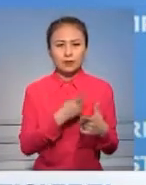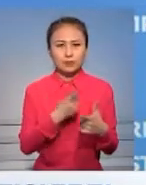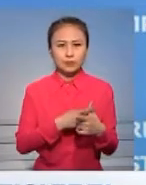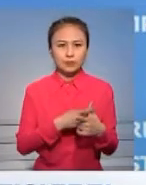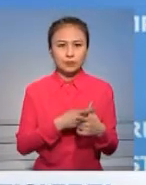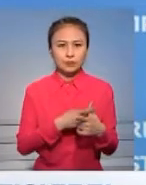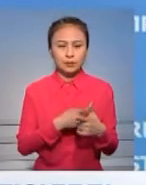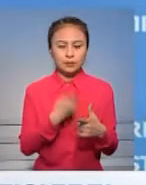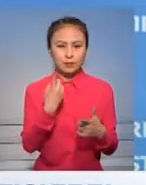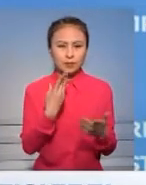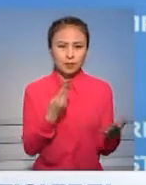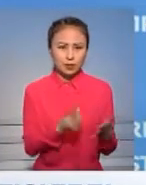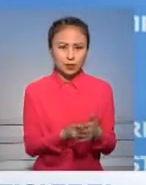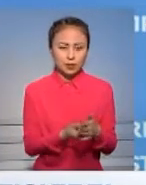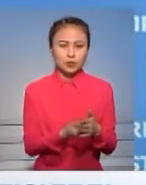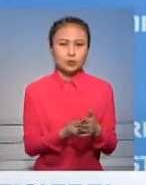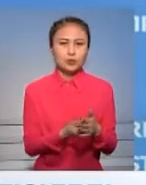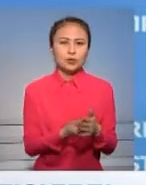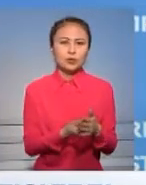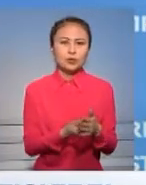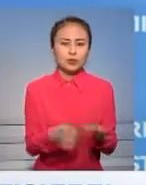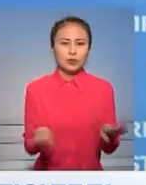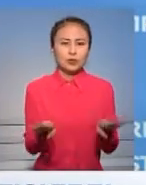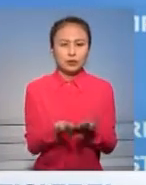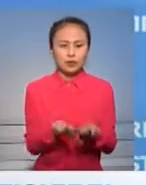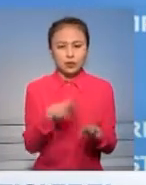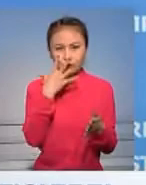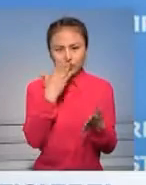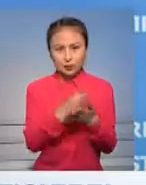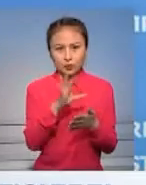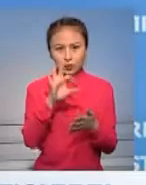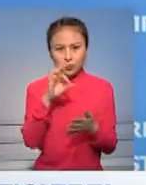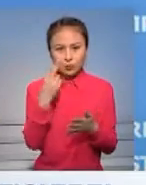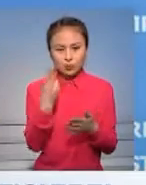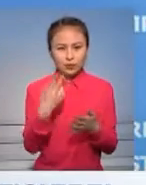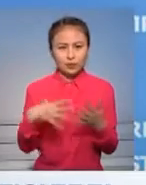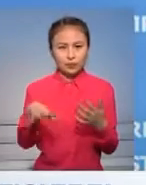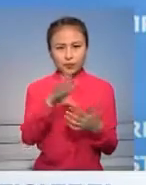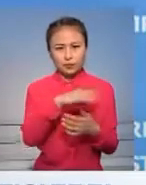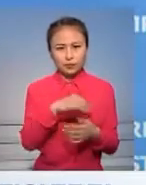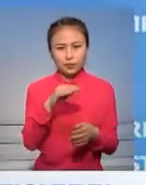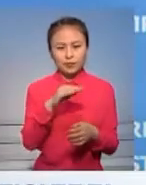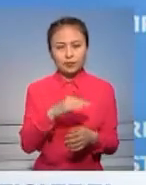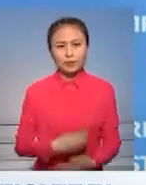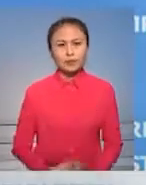шағын бір платеж, сонымен ол өзінің жаңағы социальный нелерінің бәрін жауып отырады.